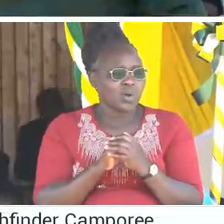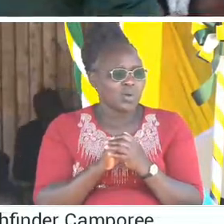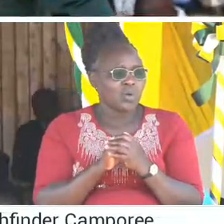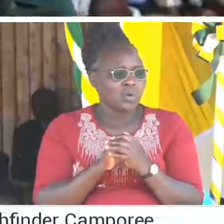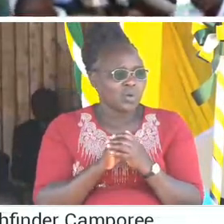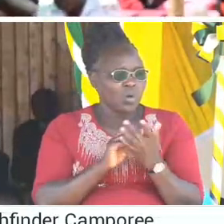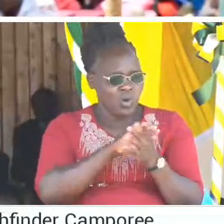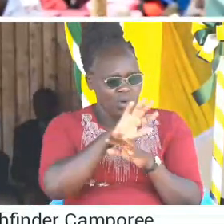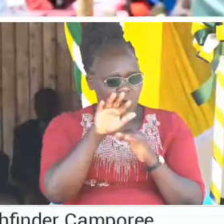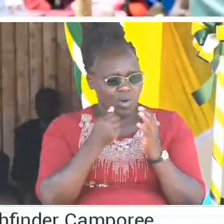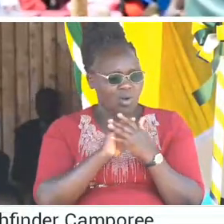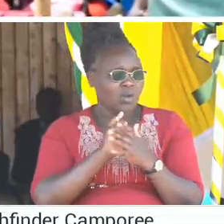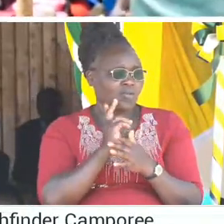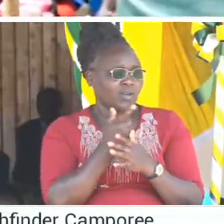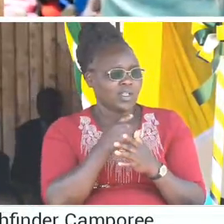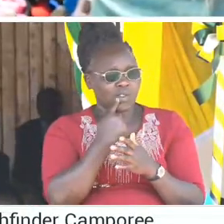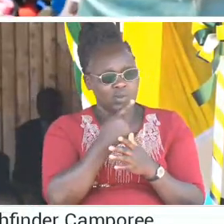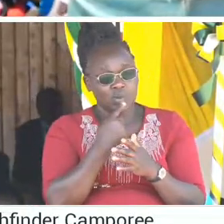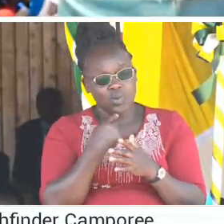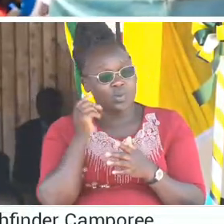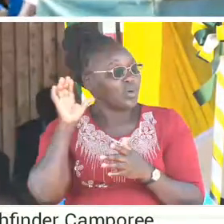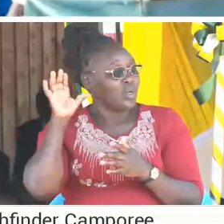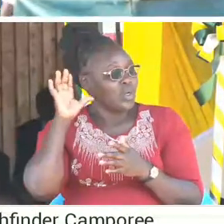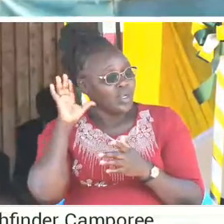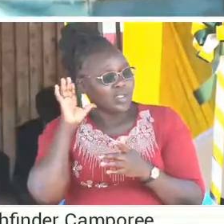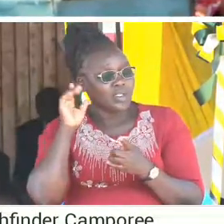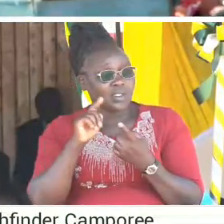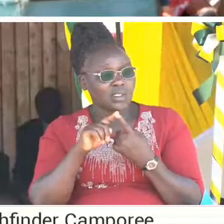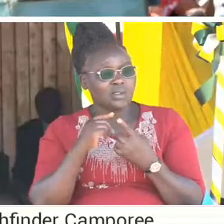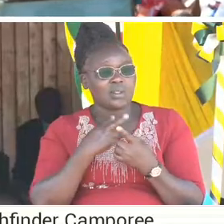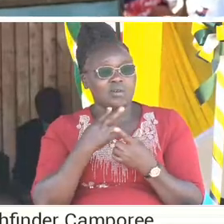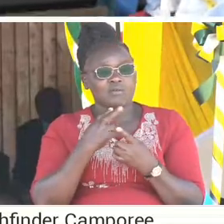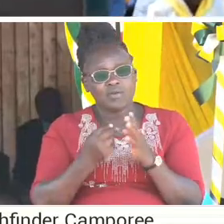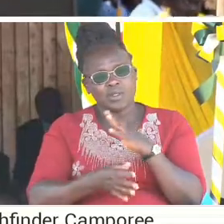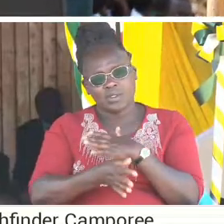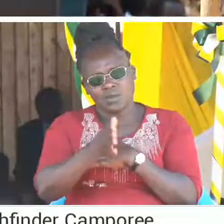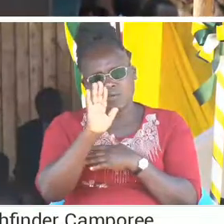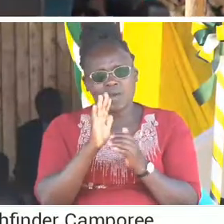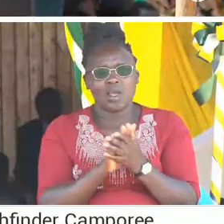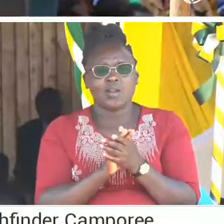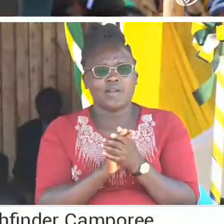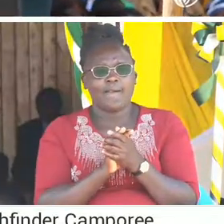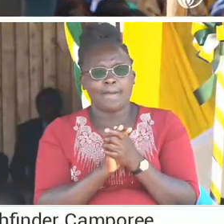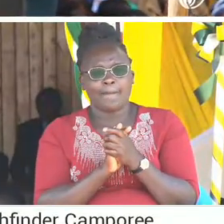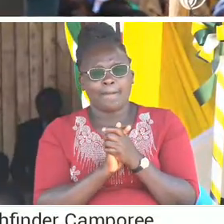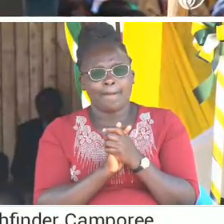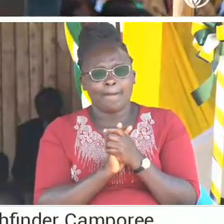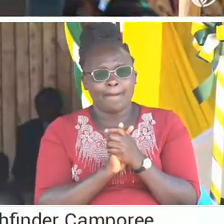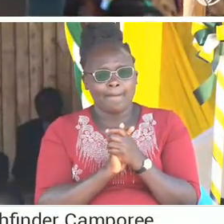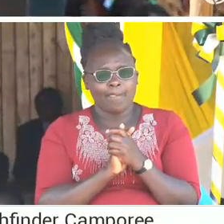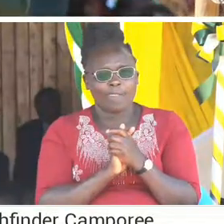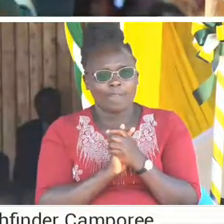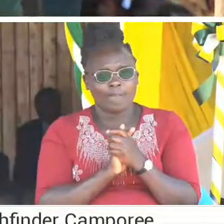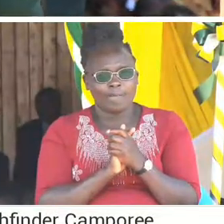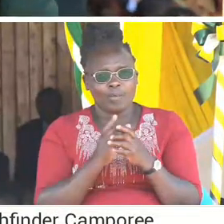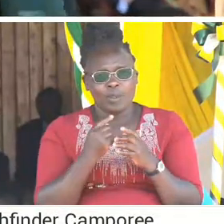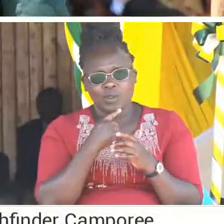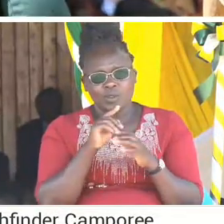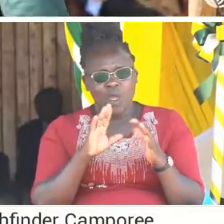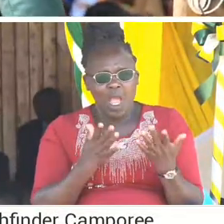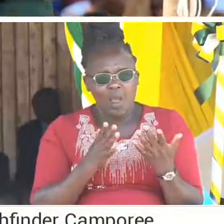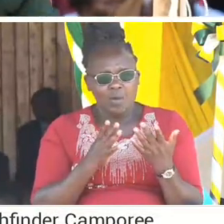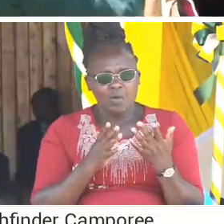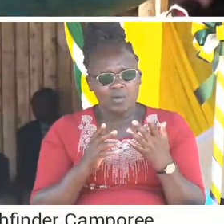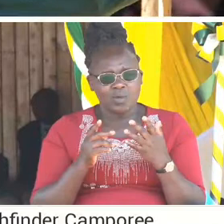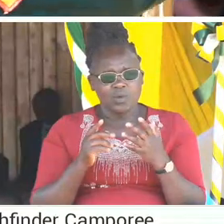takatifu. Lakini wewe unafanyaje kuwa taifa takatifu na umengangana na kuvuta magundi? Unafanyaje kuwa taifa